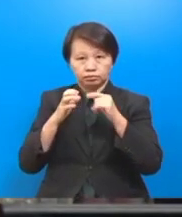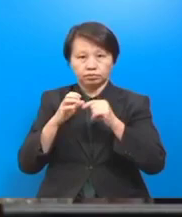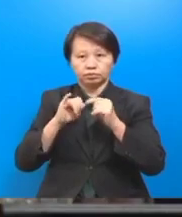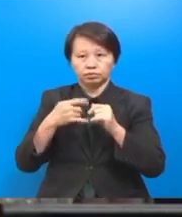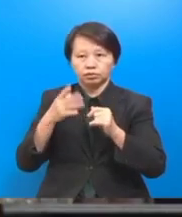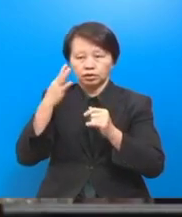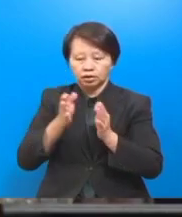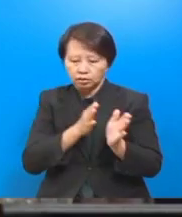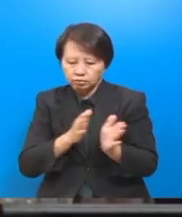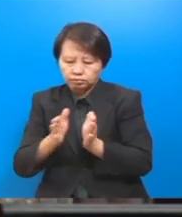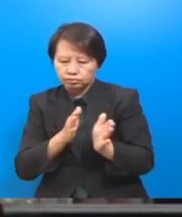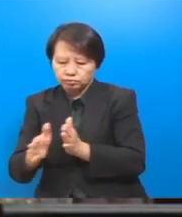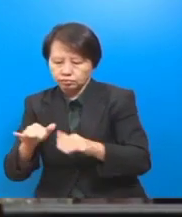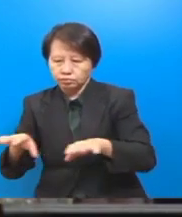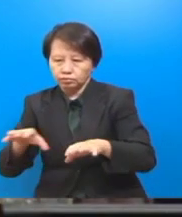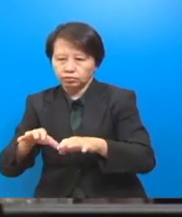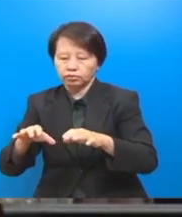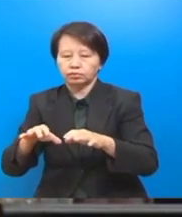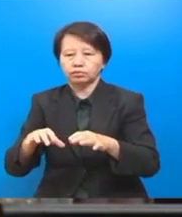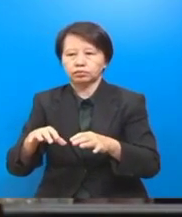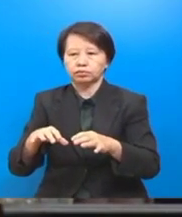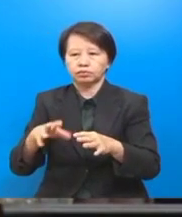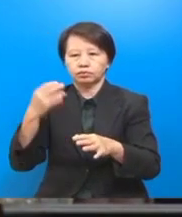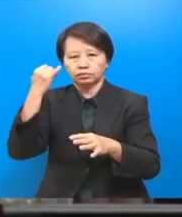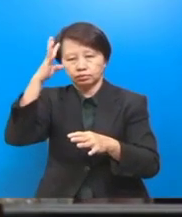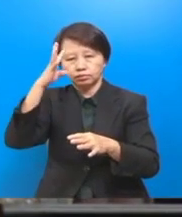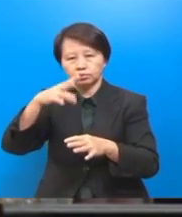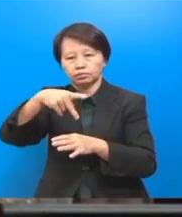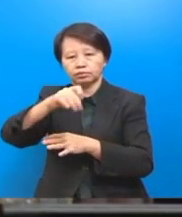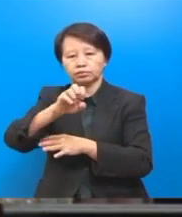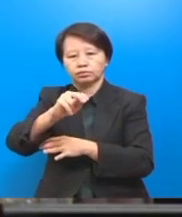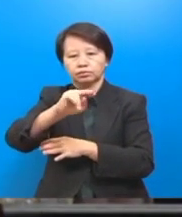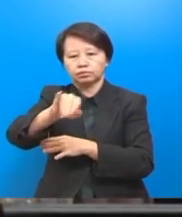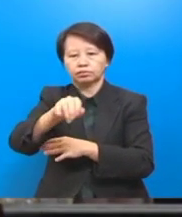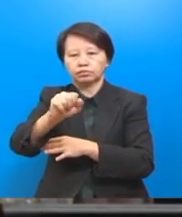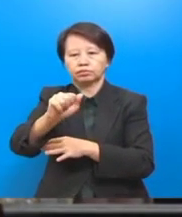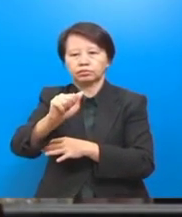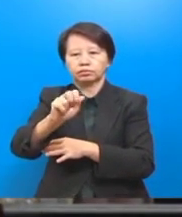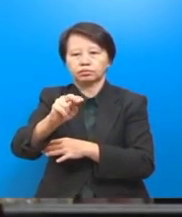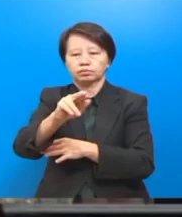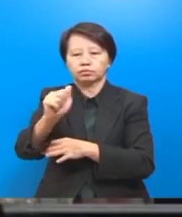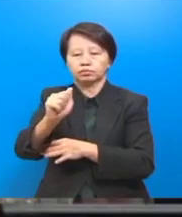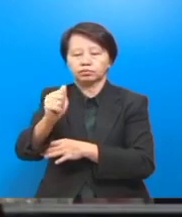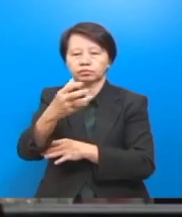menyelaraskan memantau pelaksanaan edition pjanoo dan